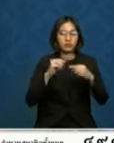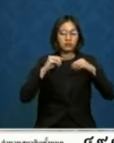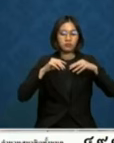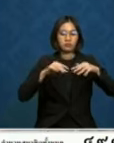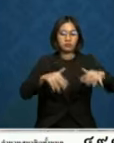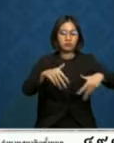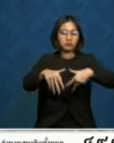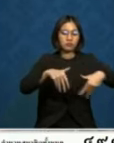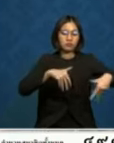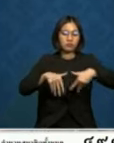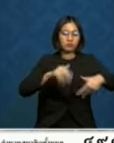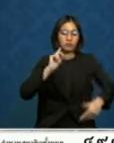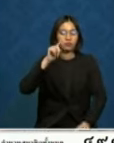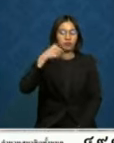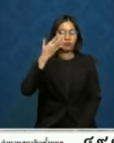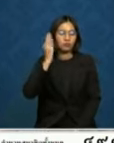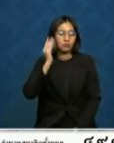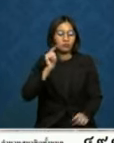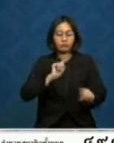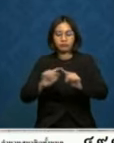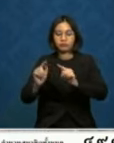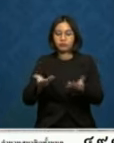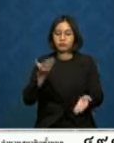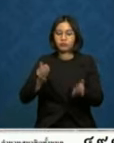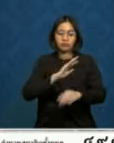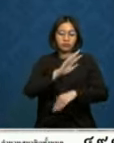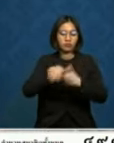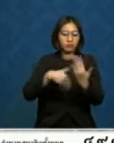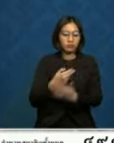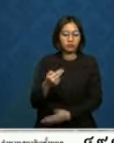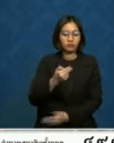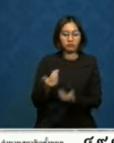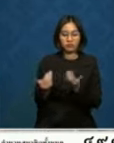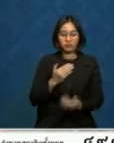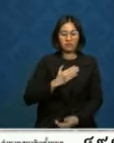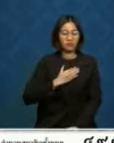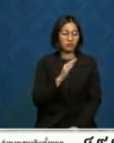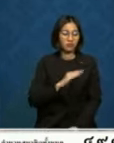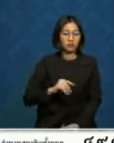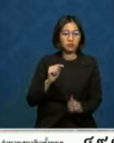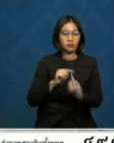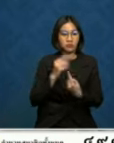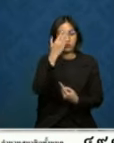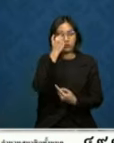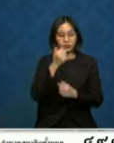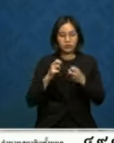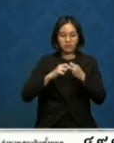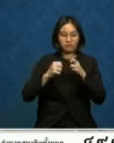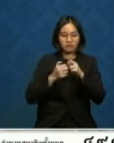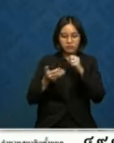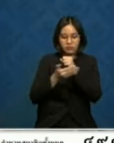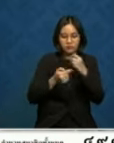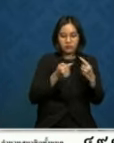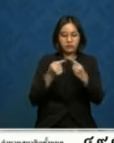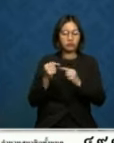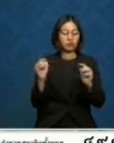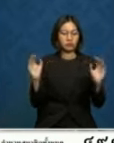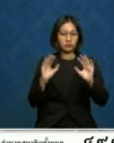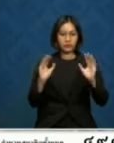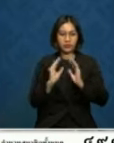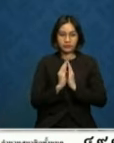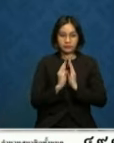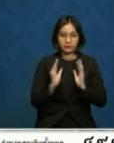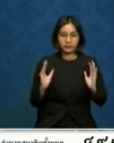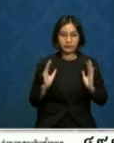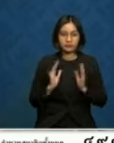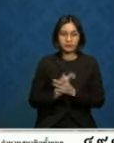พศทุกวัยเราต้องไม่ให้ลูกหลานของพวกเราถูกมอมเมาด้วยปัญหานี้ต่อไปครับขอขอบคุณครับท่าน